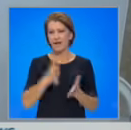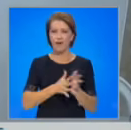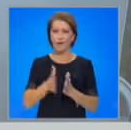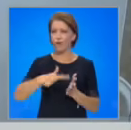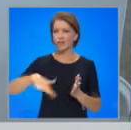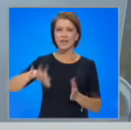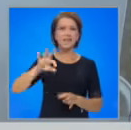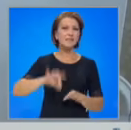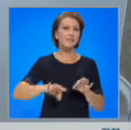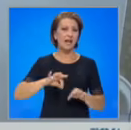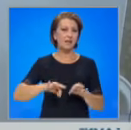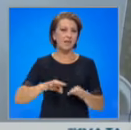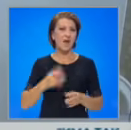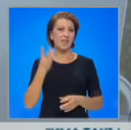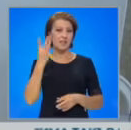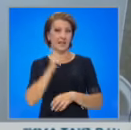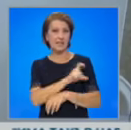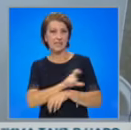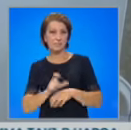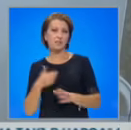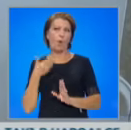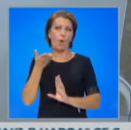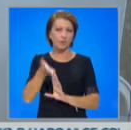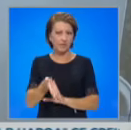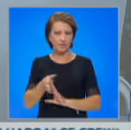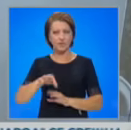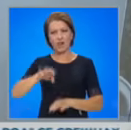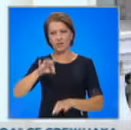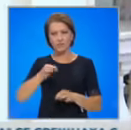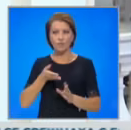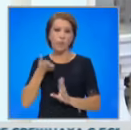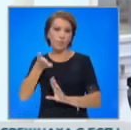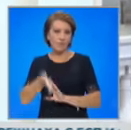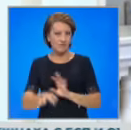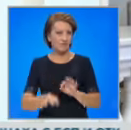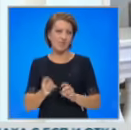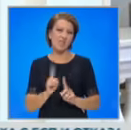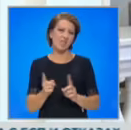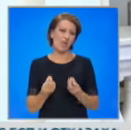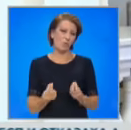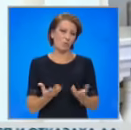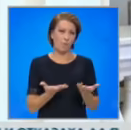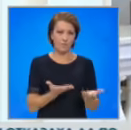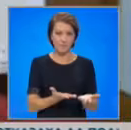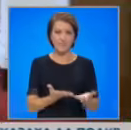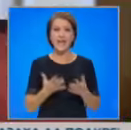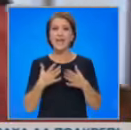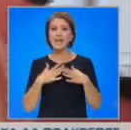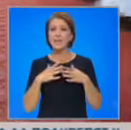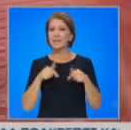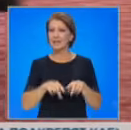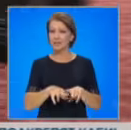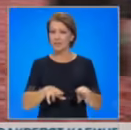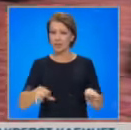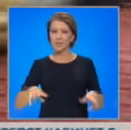тъй като 3 седмици да ходиш подред на избори, мисля, че няма да е удобно. Има такъв народ, Демократична България и Изправи